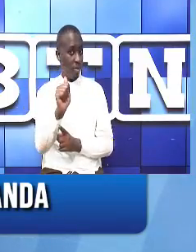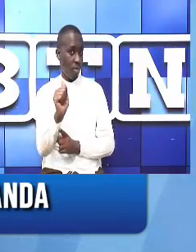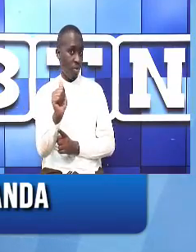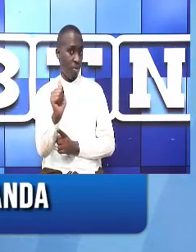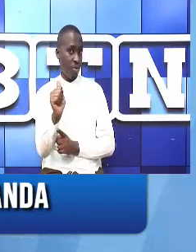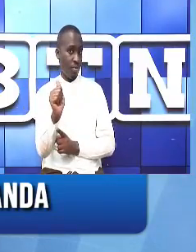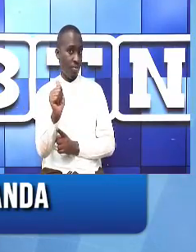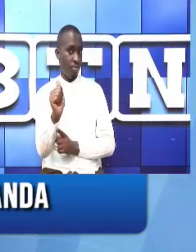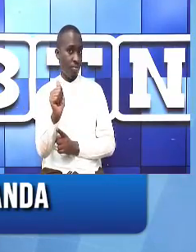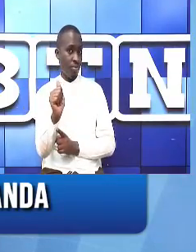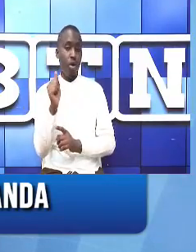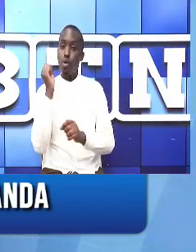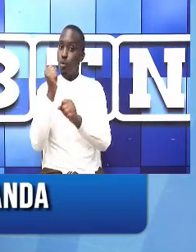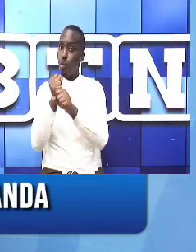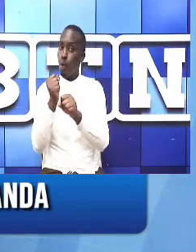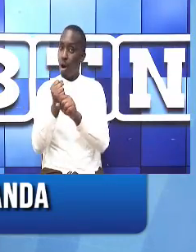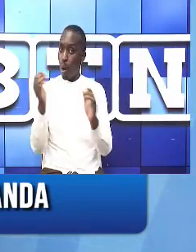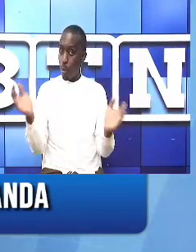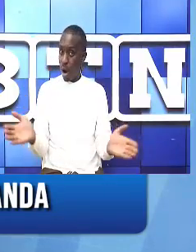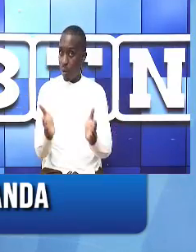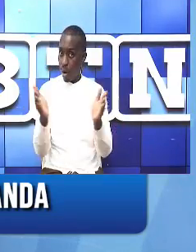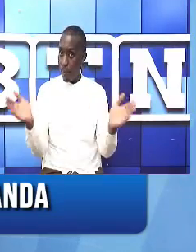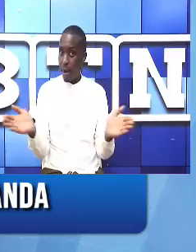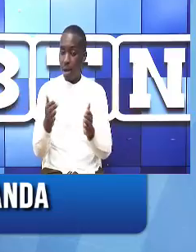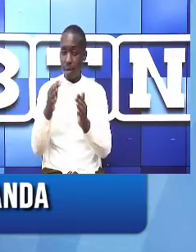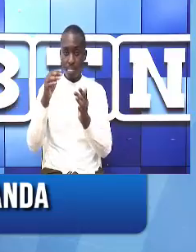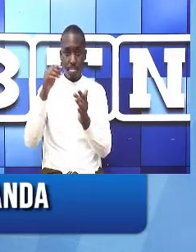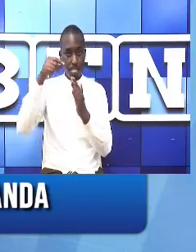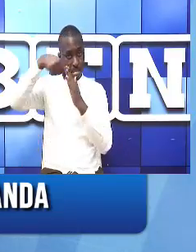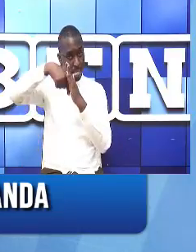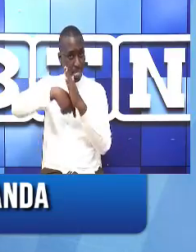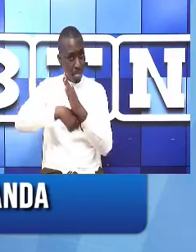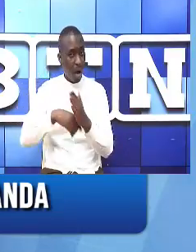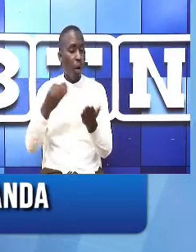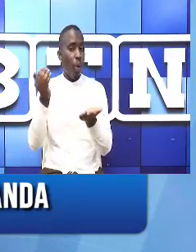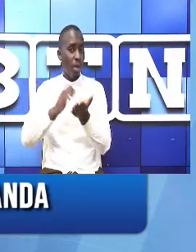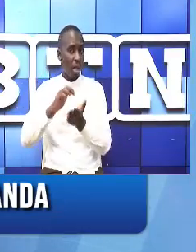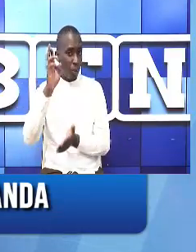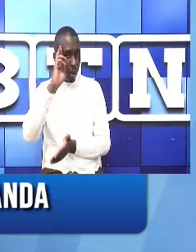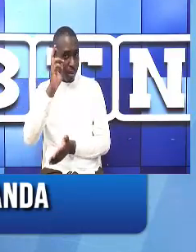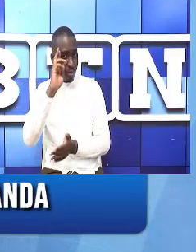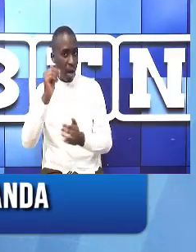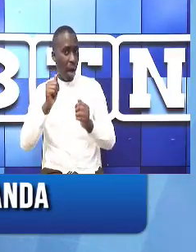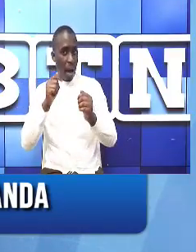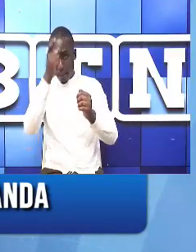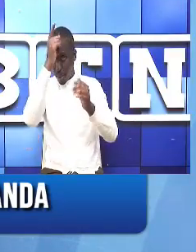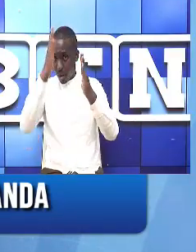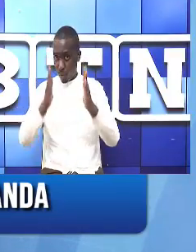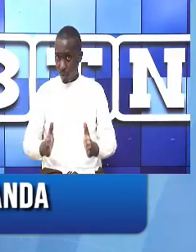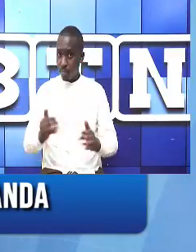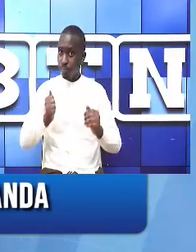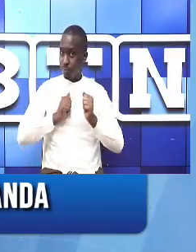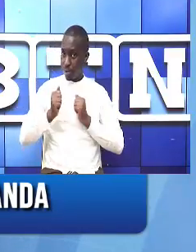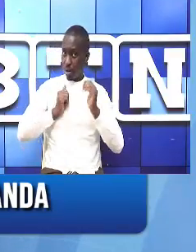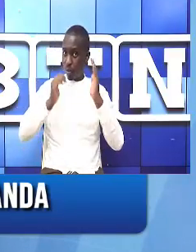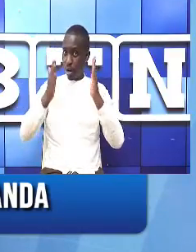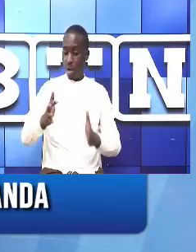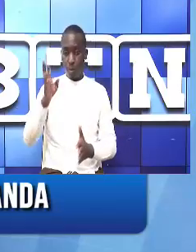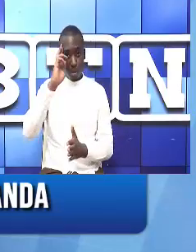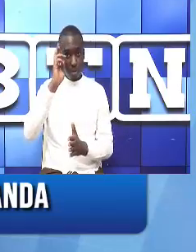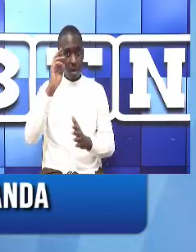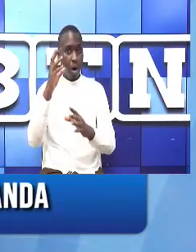kigamije gukora ubukangurambaga bwimbitse kongera kwibutsa rubanda kongera kwibutsa umuryango